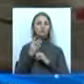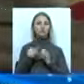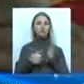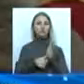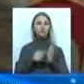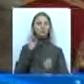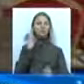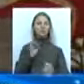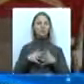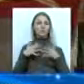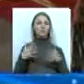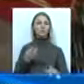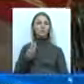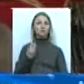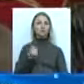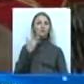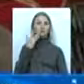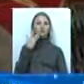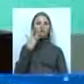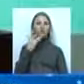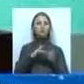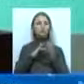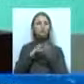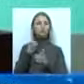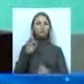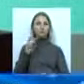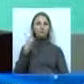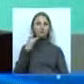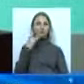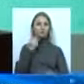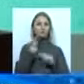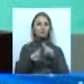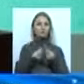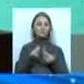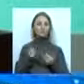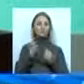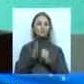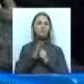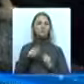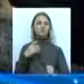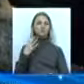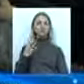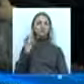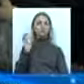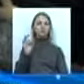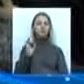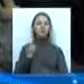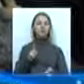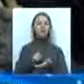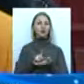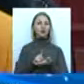14,6% Ақмола облысына тиесілі. Қаржының басым бөлігі осы туристік аймаққа түседі. Салық төлеушілердің 15,4% ғана